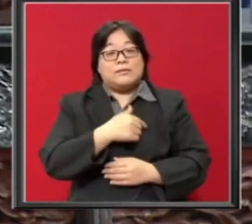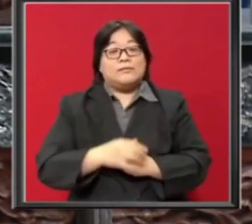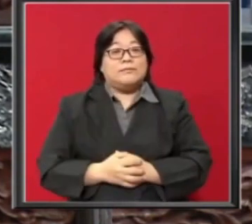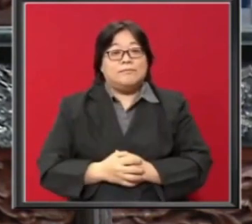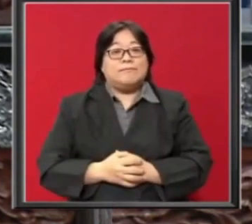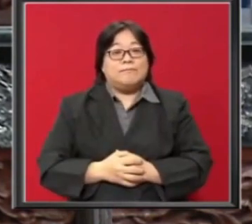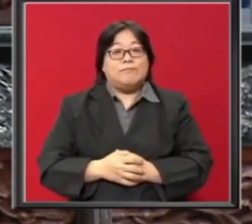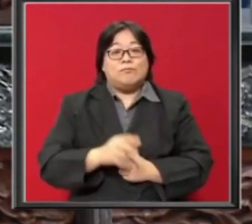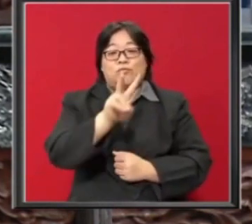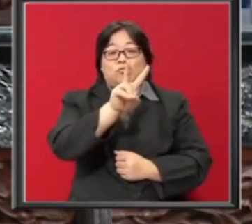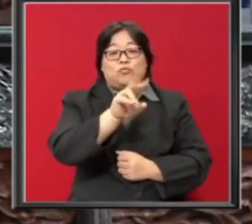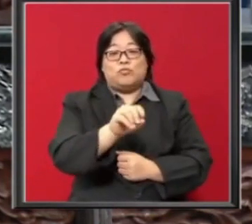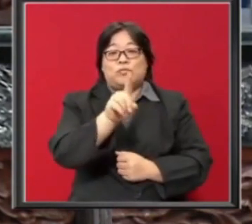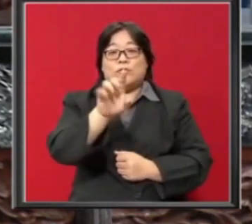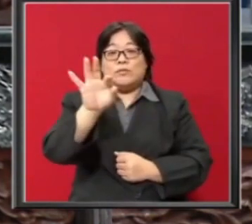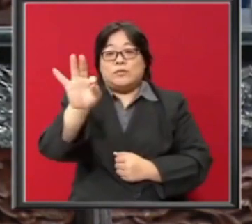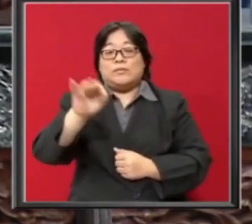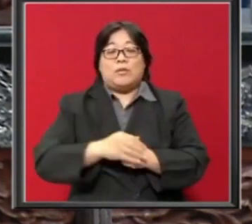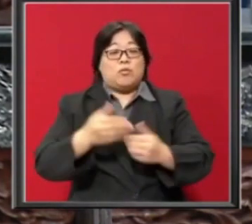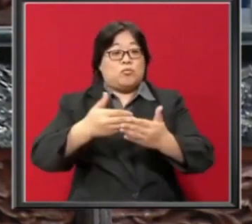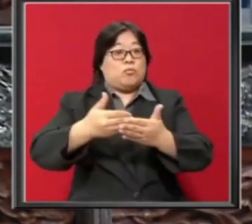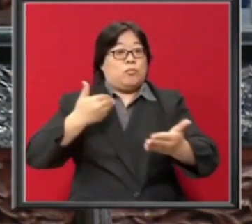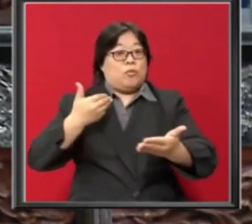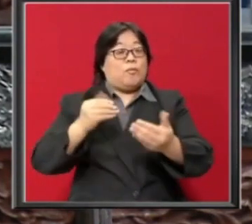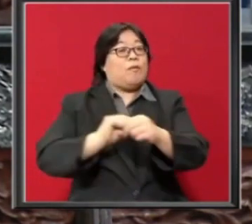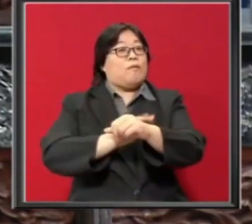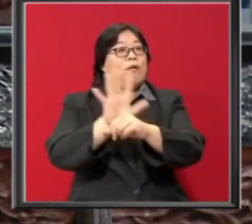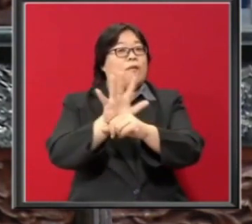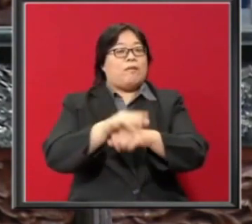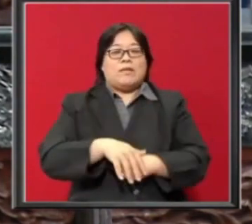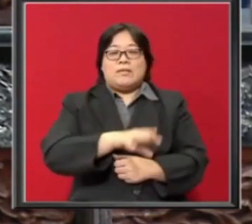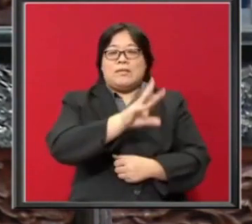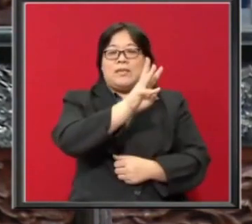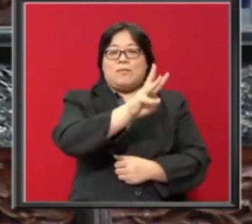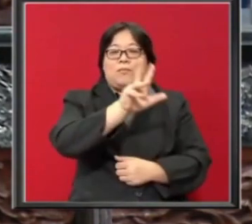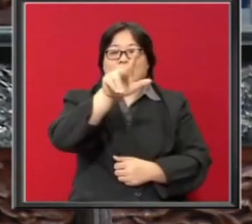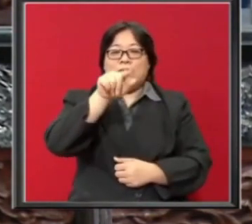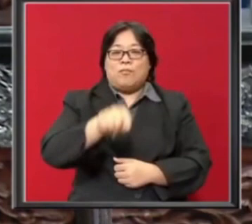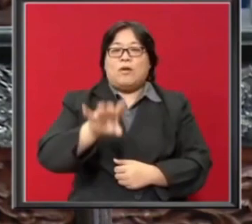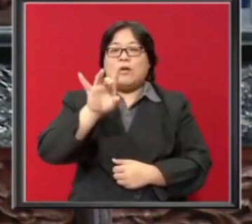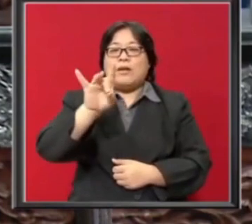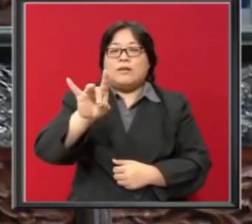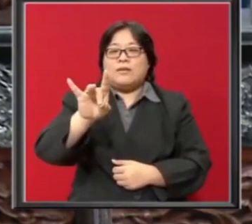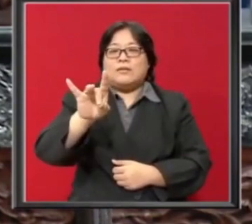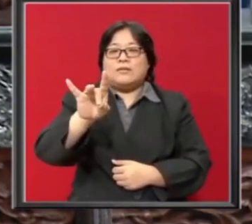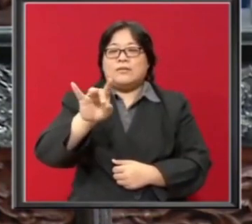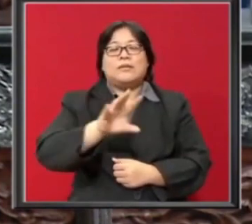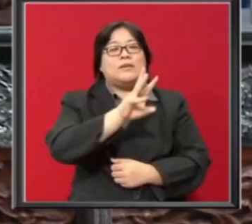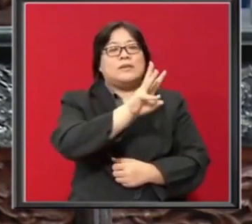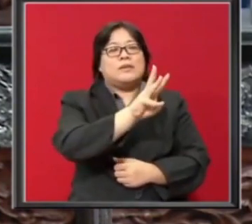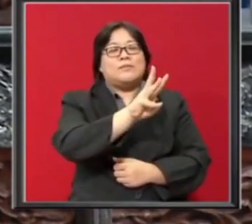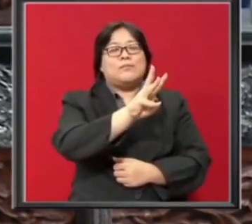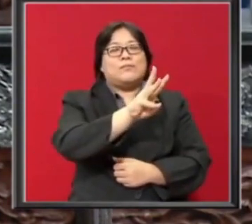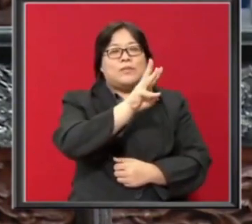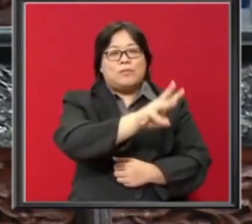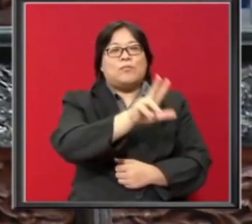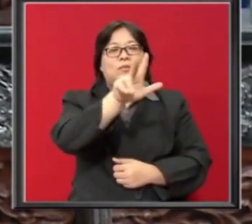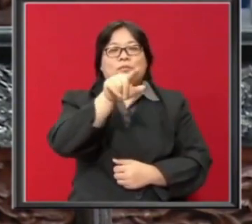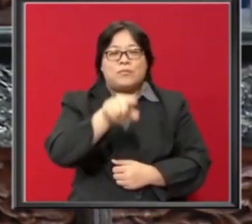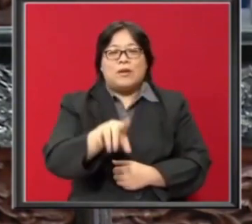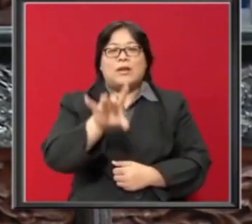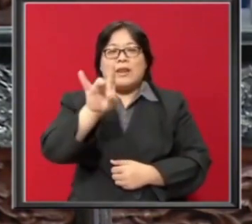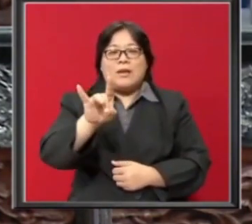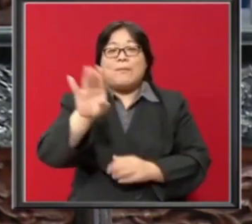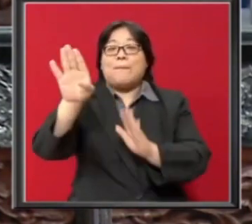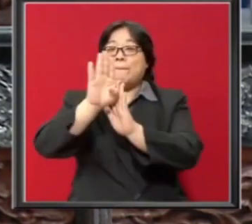2019 sebelum komik 6038 pop 6663